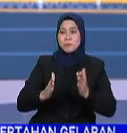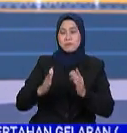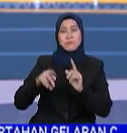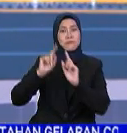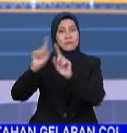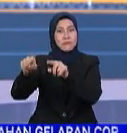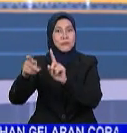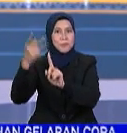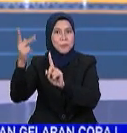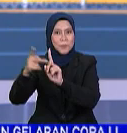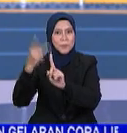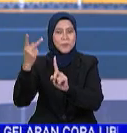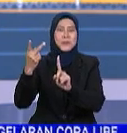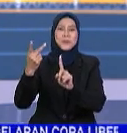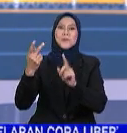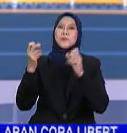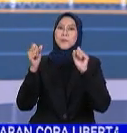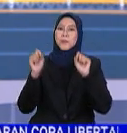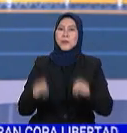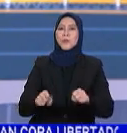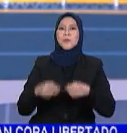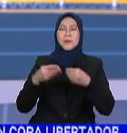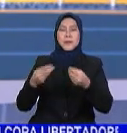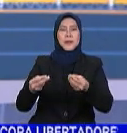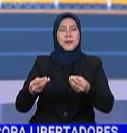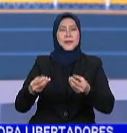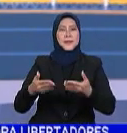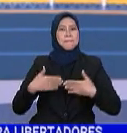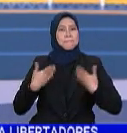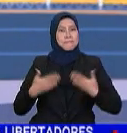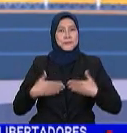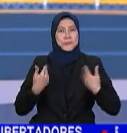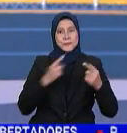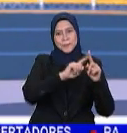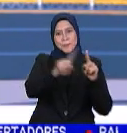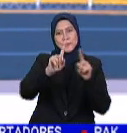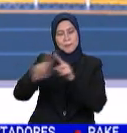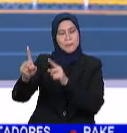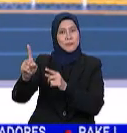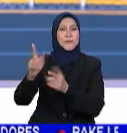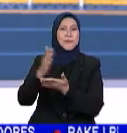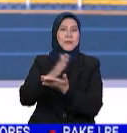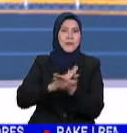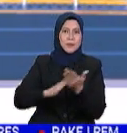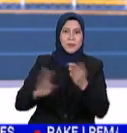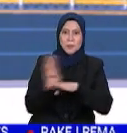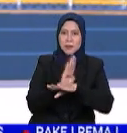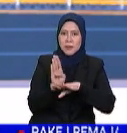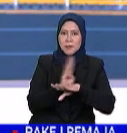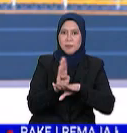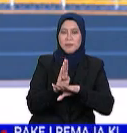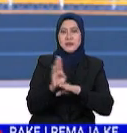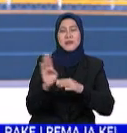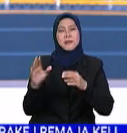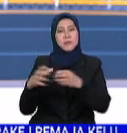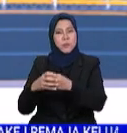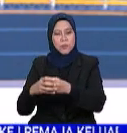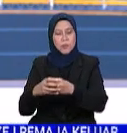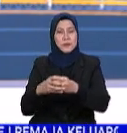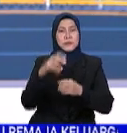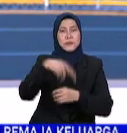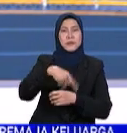sejak kelonggaran diberi secara tidak langsung memberi nafas baru kepada pelbagai sektor, terutamanya perusahaan kecil dan